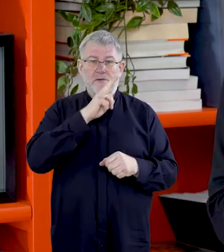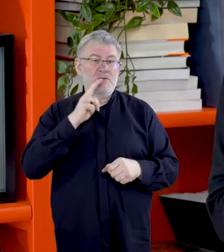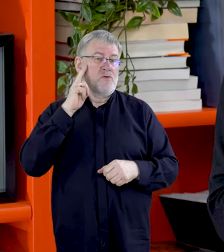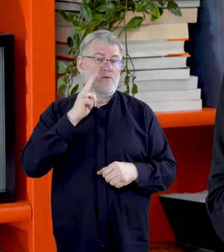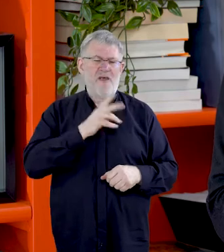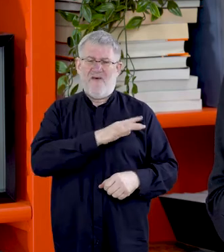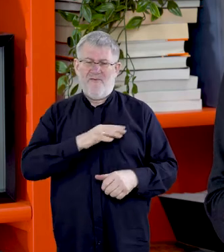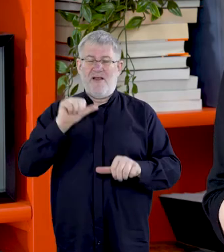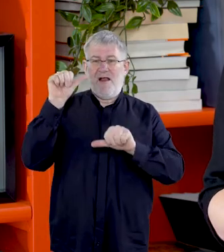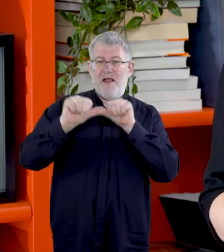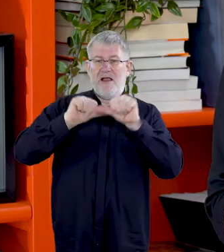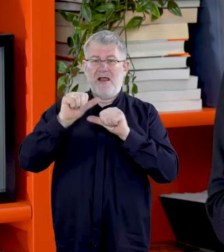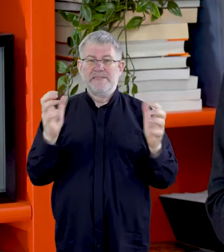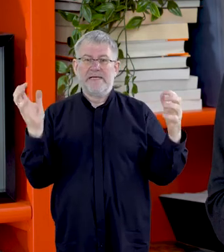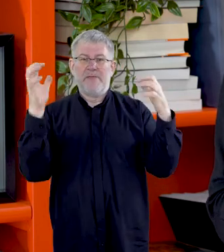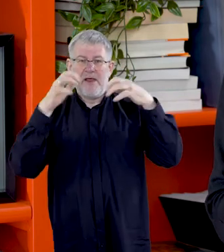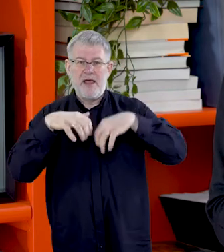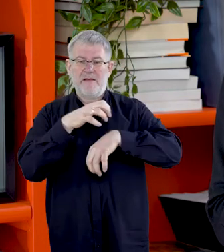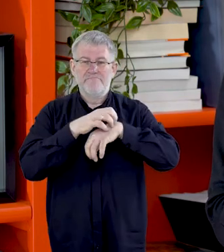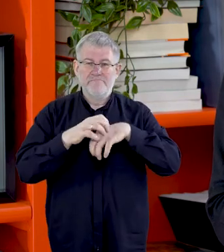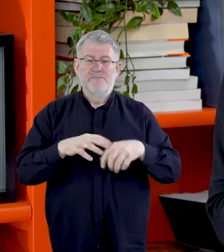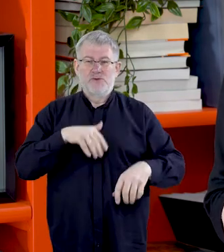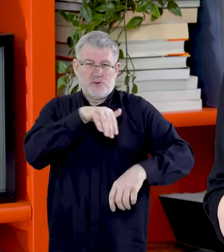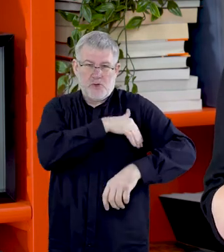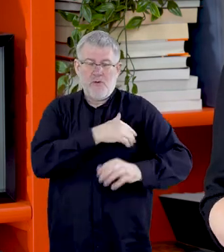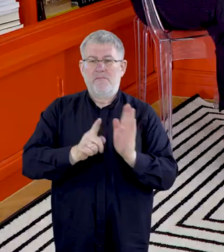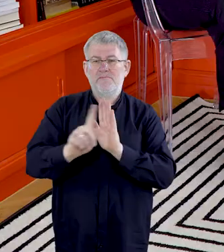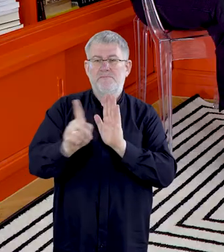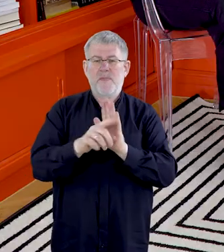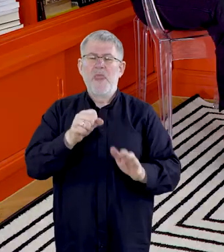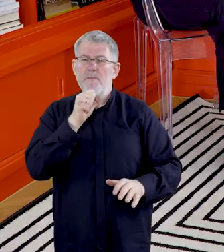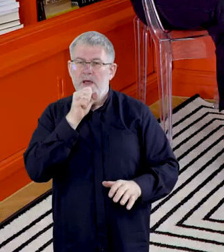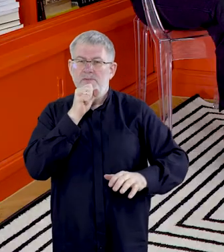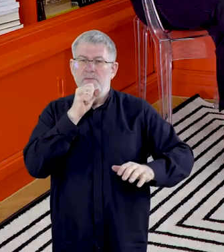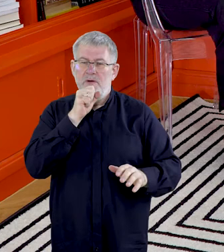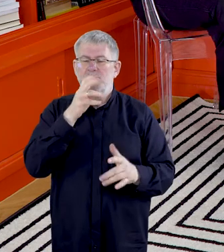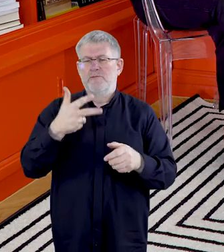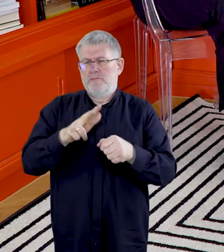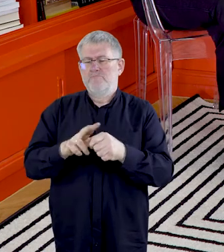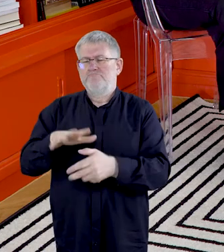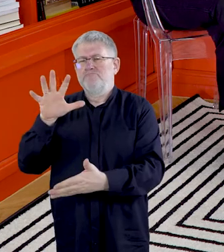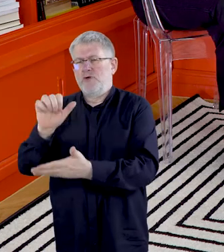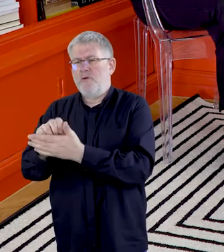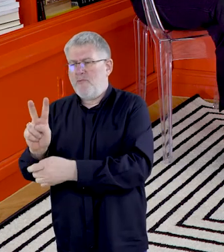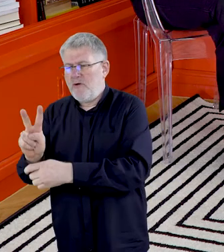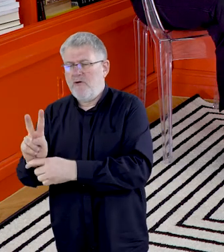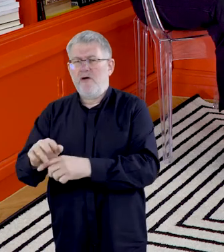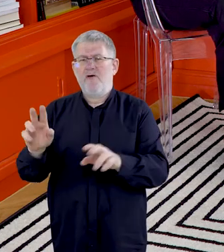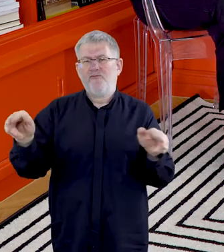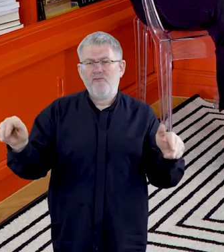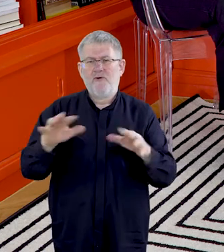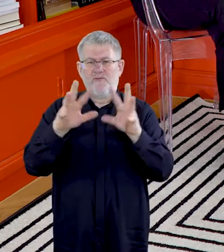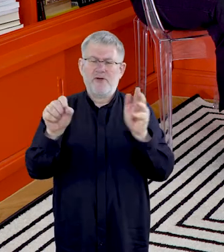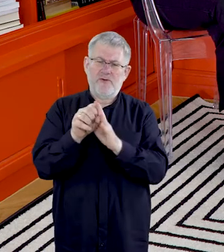zebrania do szkoły na przykład do tych dzieci chodziła babcia, która w ogóle świetnie zajmowała się też wnukami, bardzo fantastycznie przez wiele lat, cały czas do tej